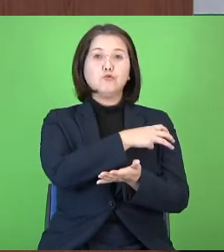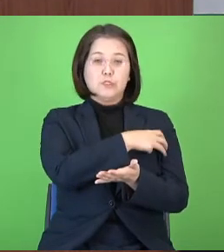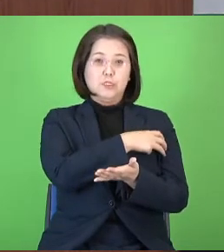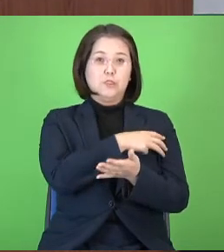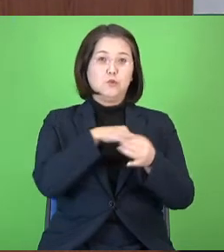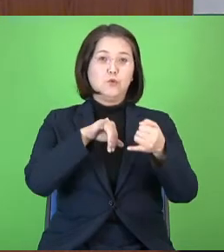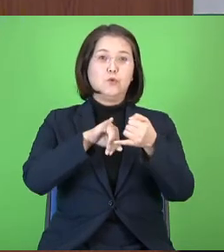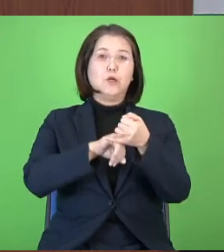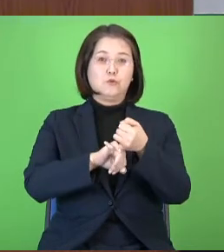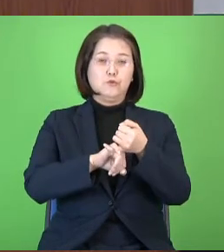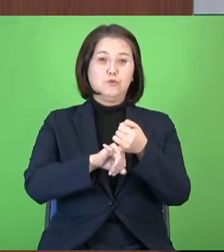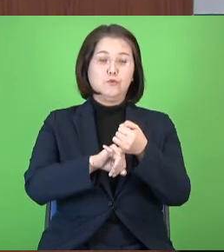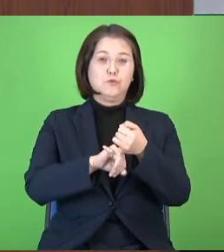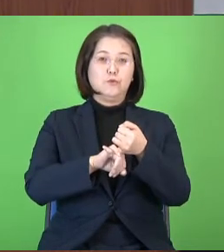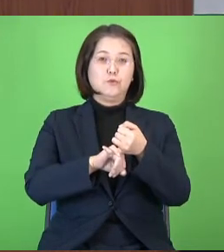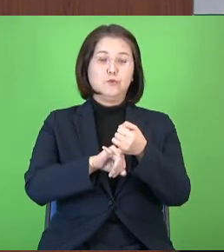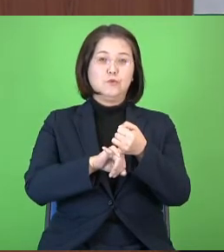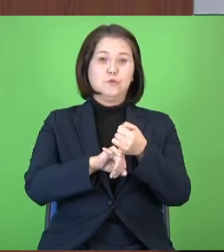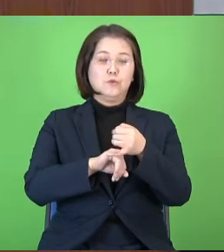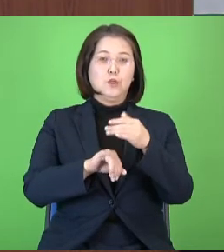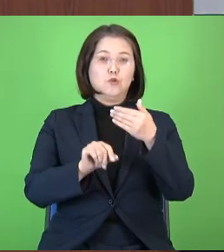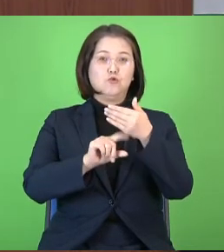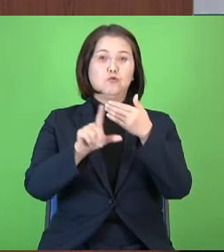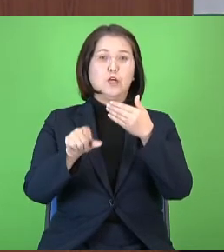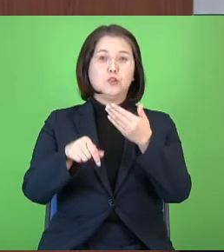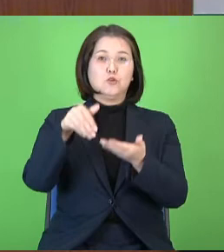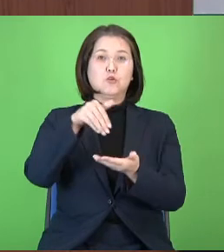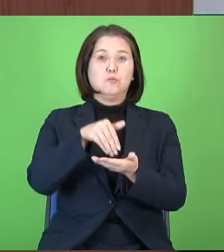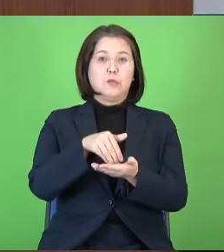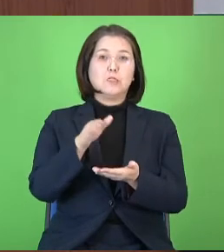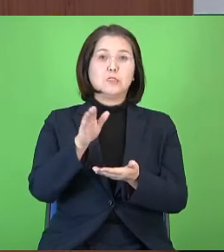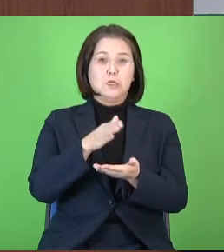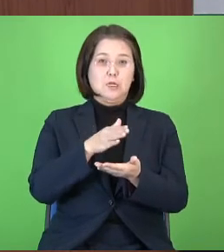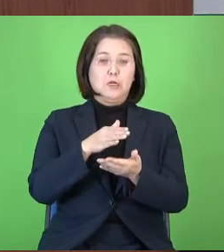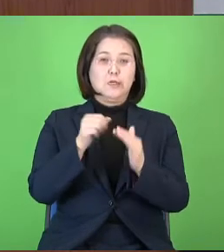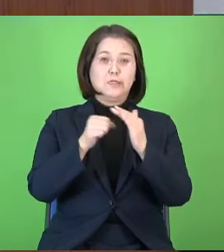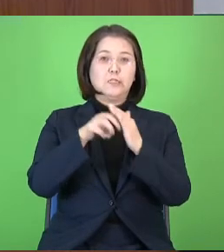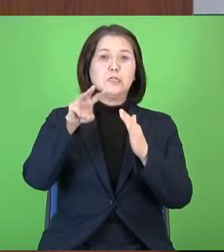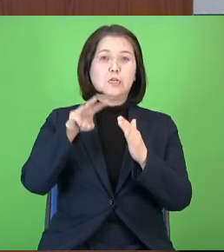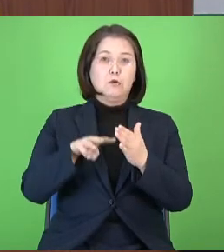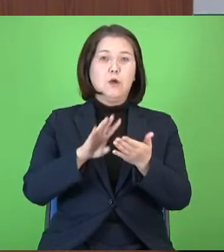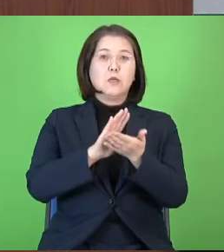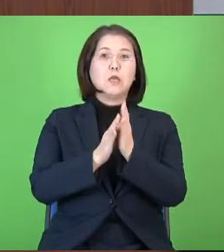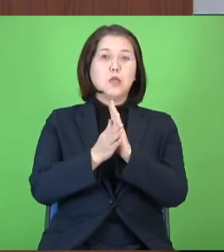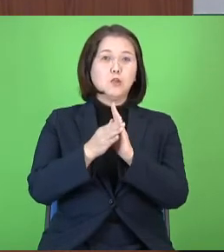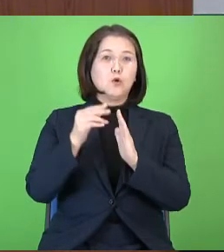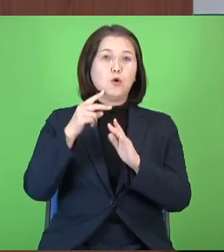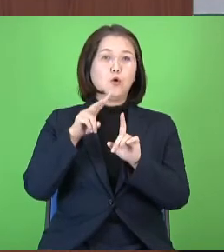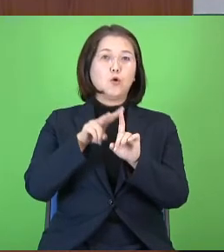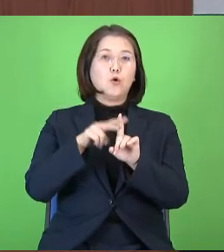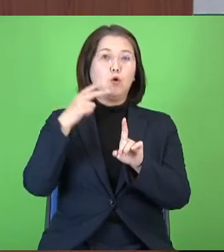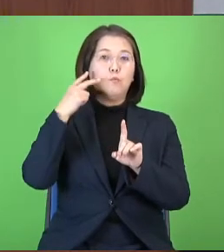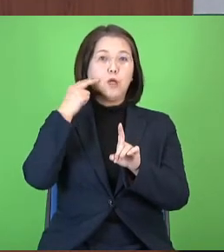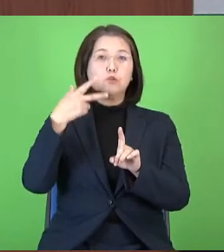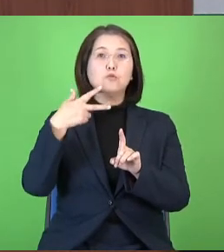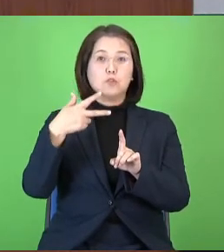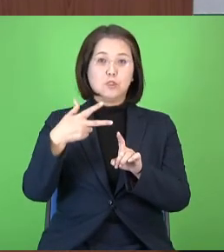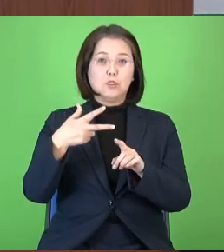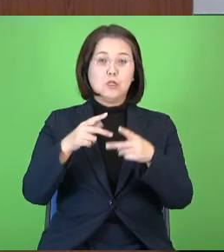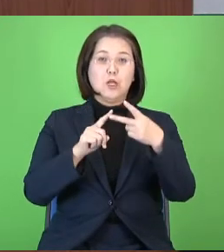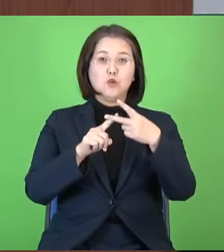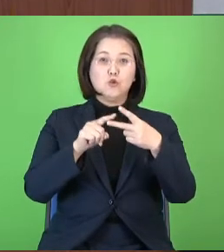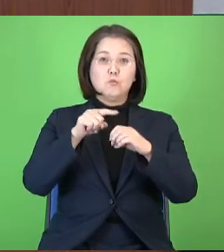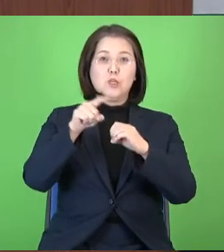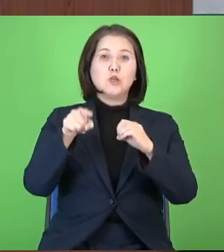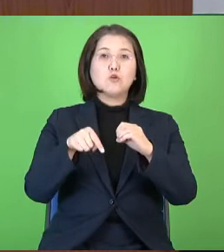朝締めのたぞですよろしくお願いしますそれ発表項目とはもうちょっと関係ないんですけれどもいくつか伺いたいと思いますまだのワクチン接種